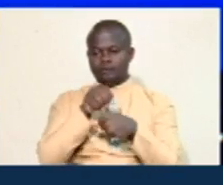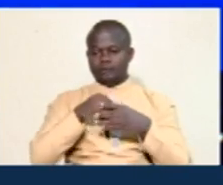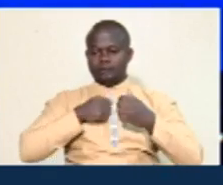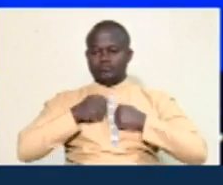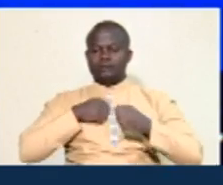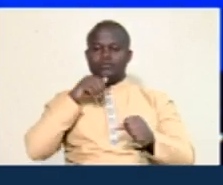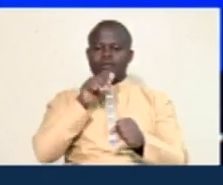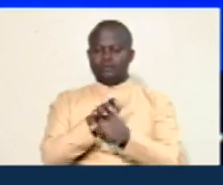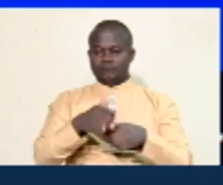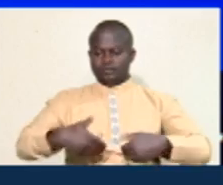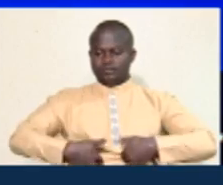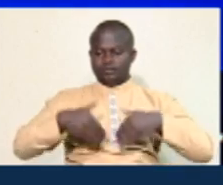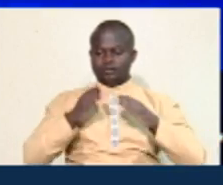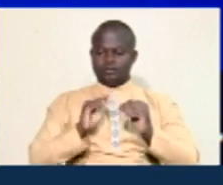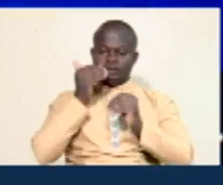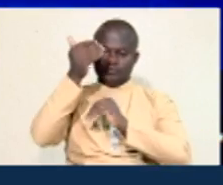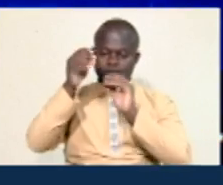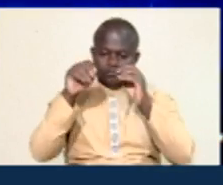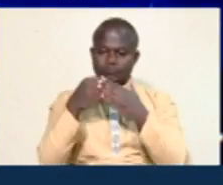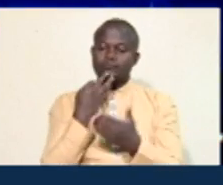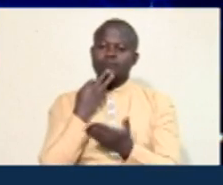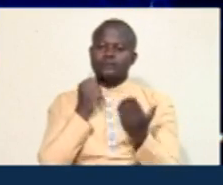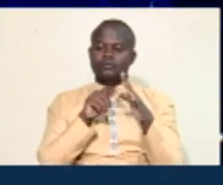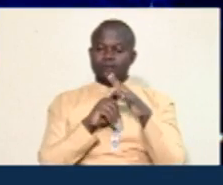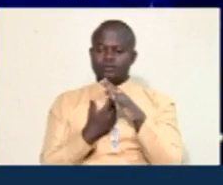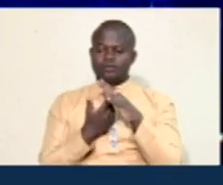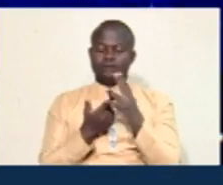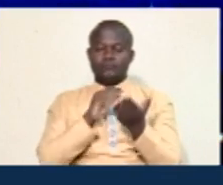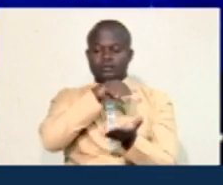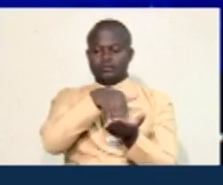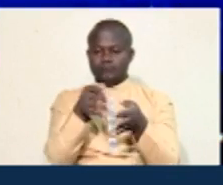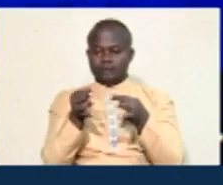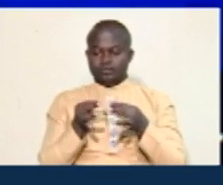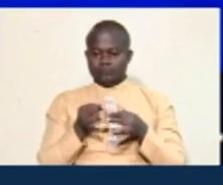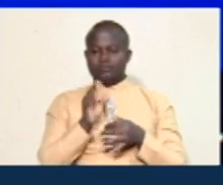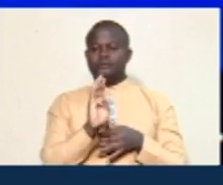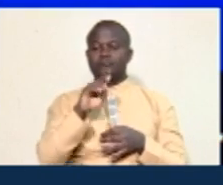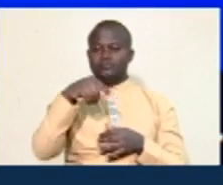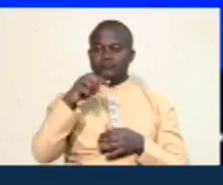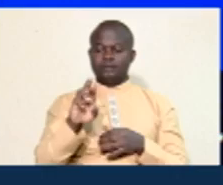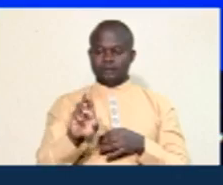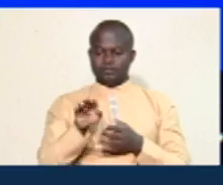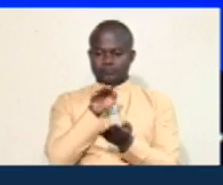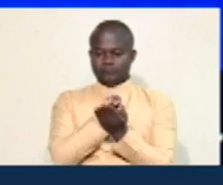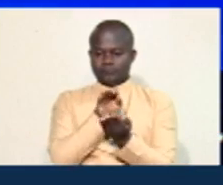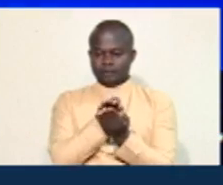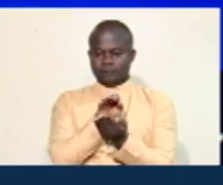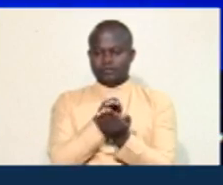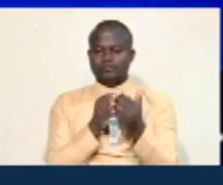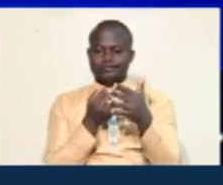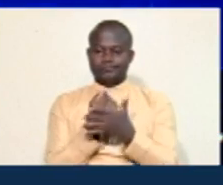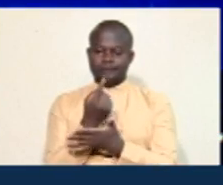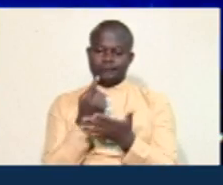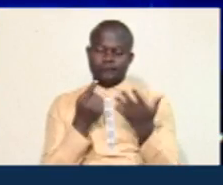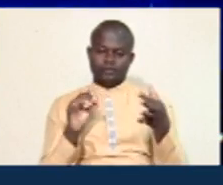cyane cyane ku rubyiruko. Ni nyuma yuko kuri uyu wa gatatu hatangijwe ikigo cy'imari cya BPR Bank cyabyawe